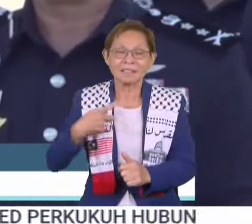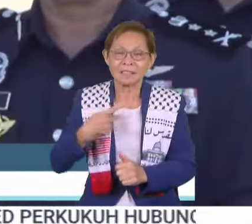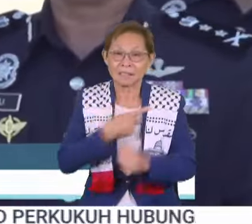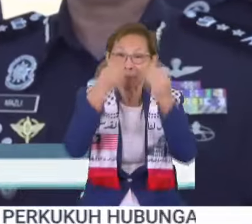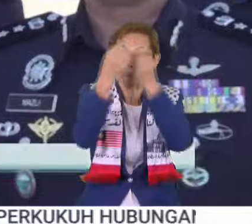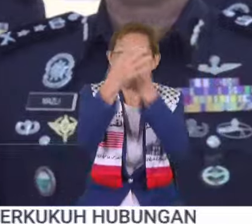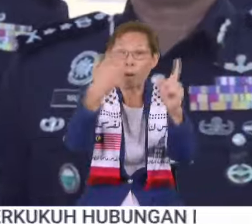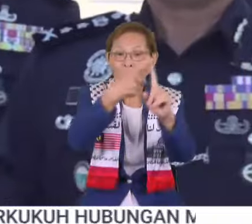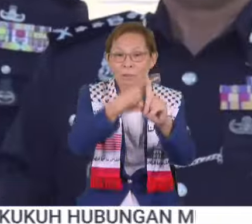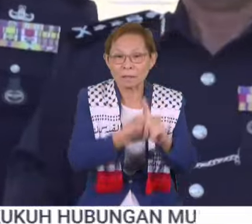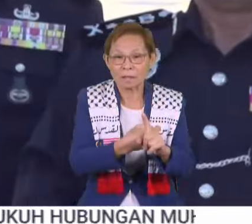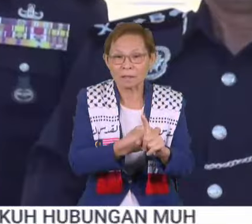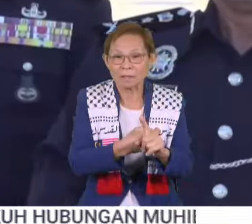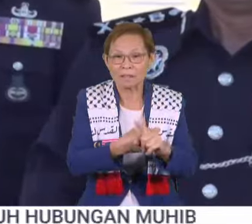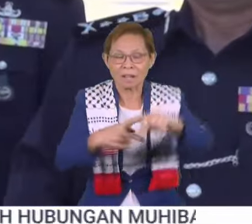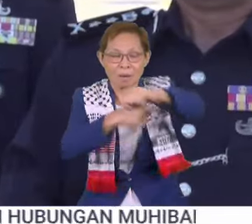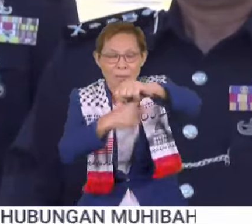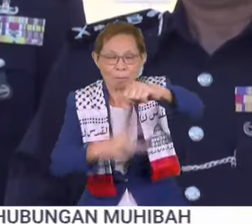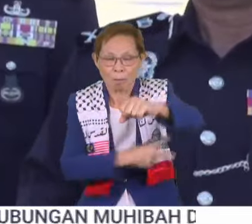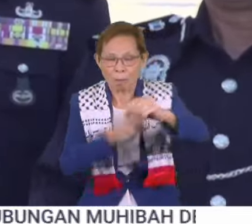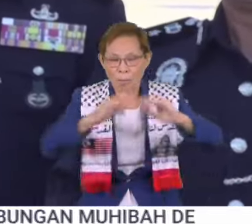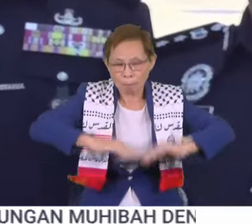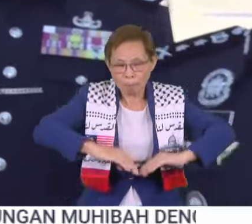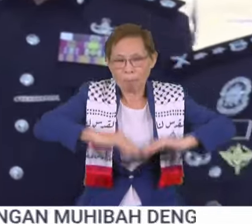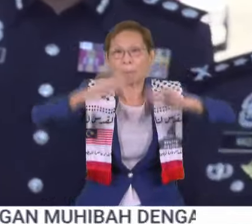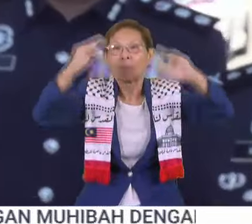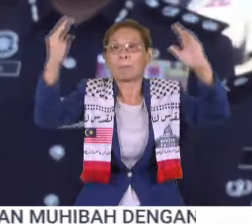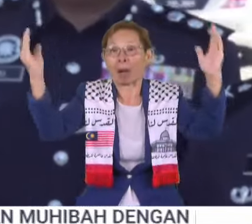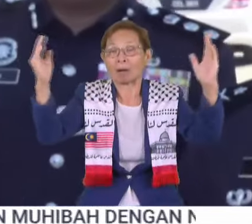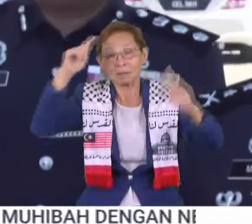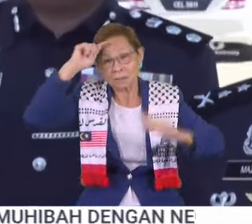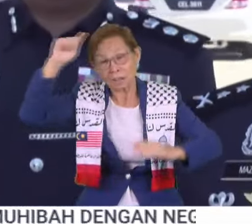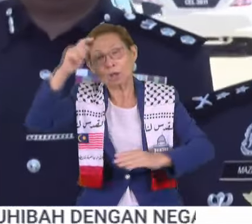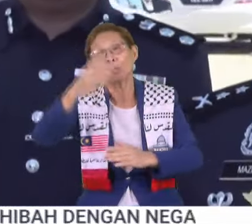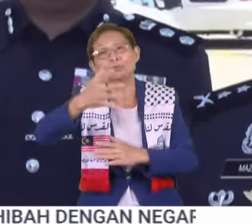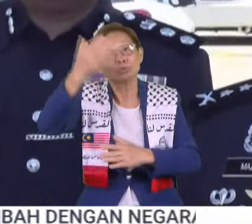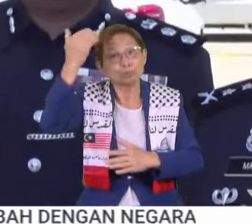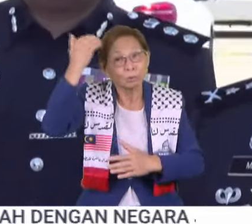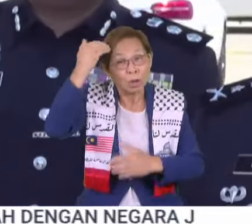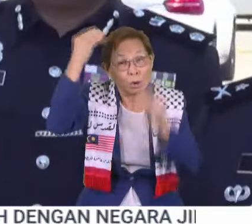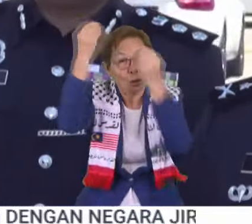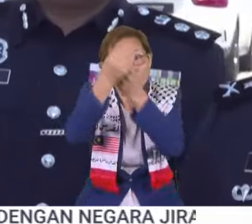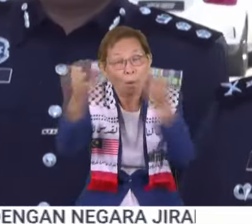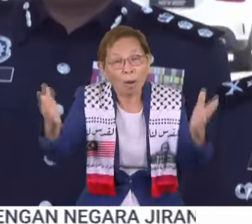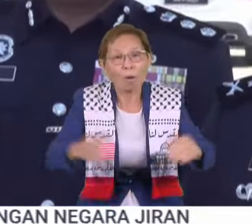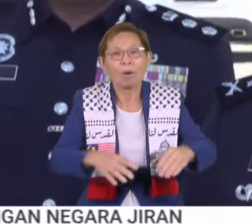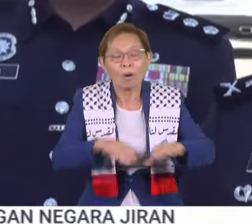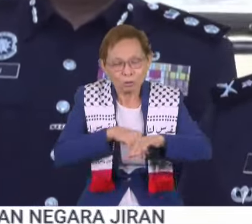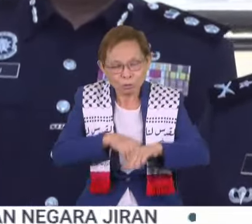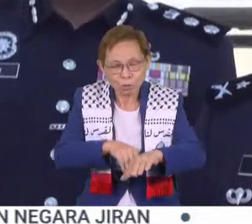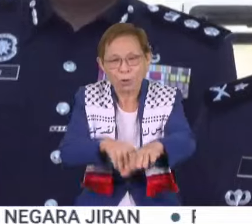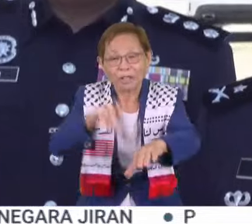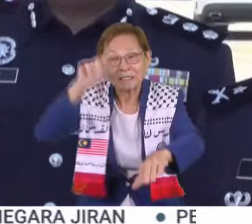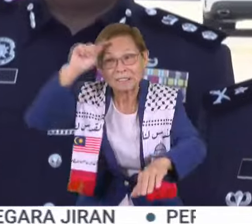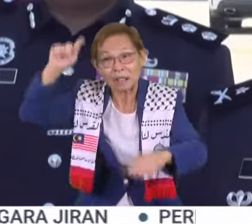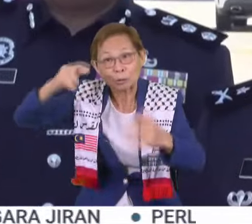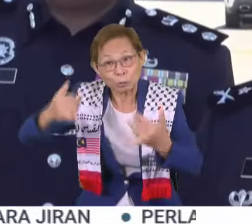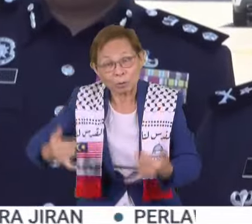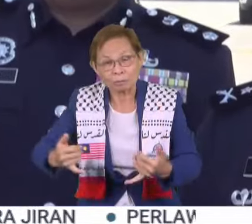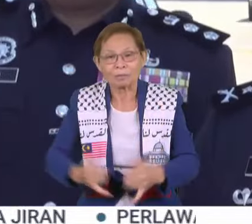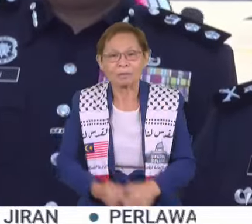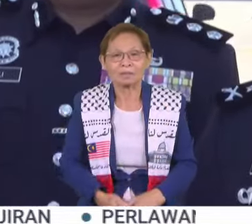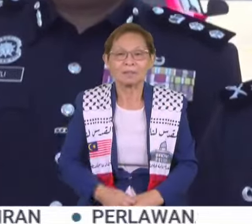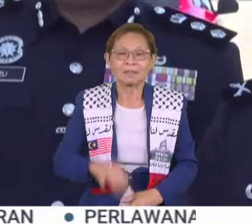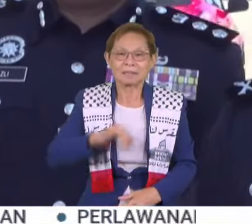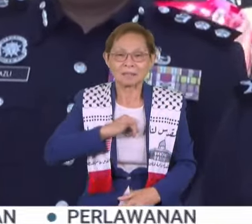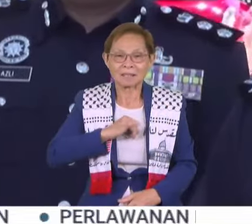bawakan dari Drawbridge ataupun Jambatan Angkat di Kuala Terengganu untuk kita mengetahui perkembangan aliran trafik semasa di negeri Terengganu. Dan untuk